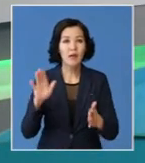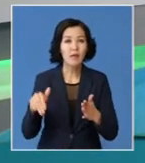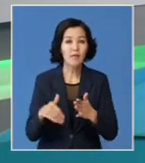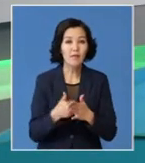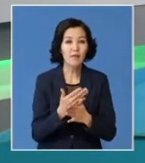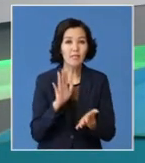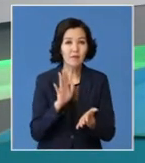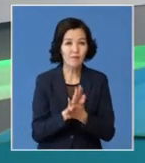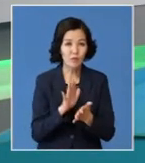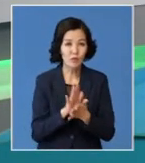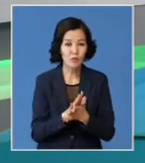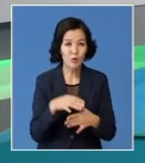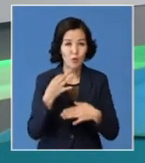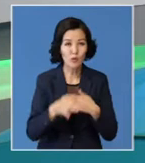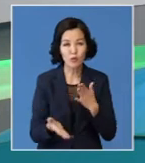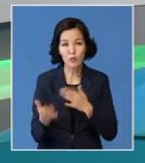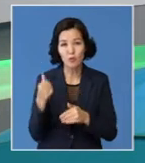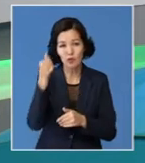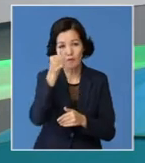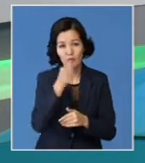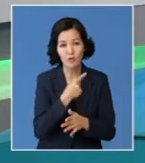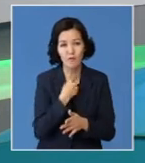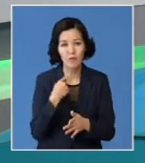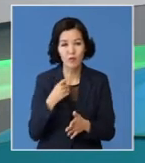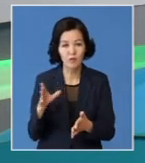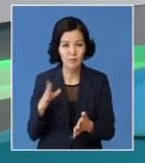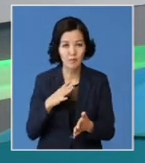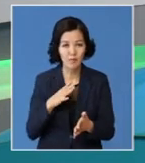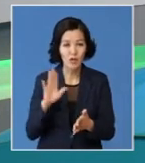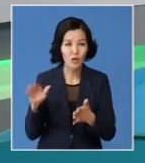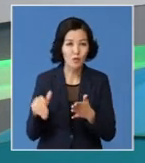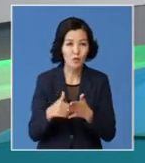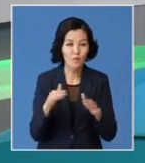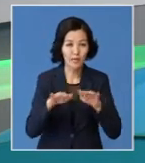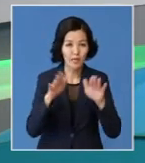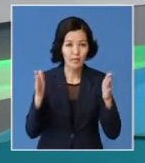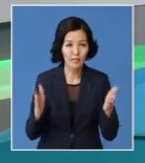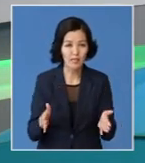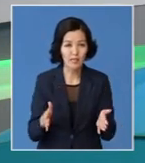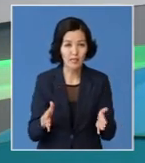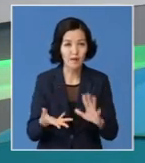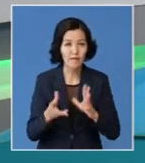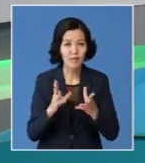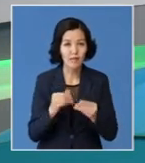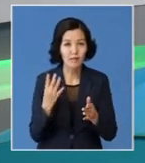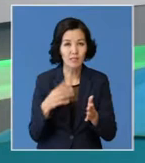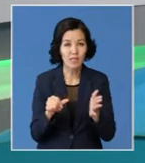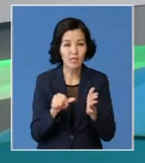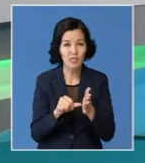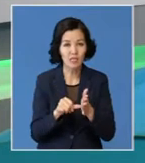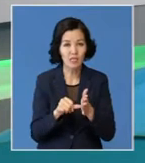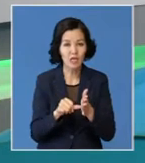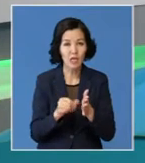Инновации в мусорку. Осенью прошлого года в Талдыкургане появились совершенно новые виды контейнеров в количестве 46 штук.